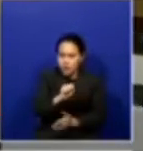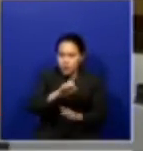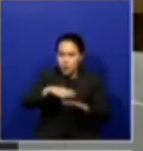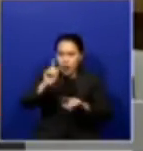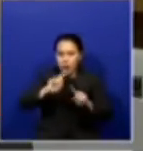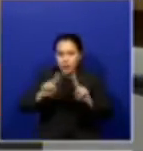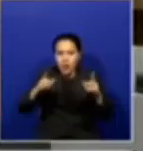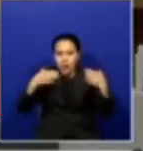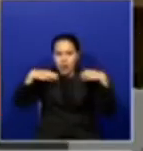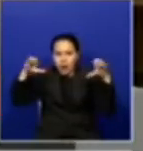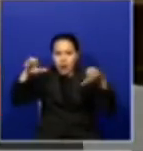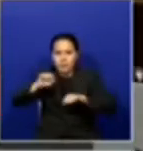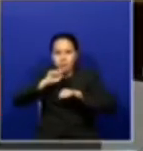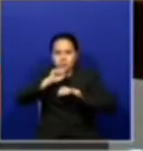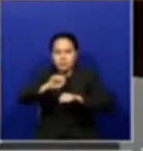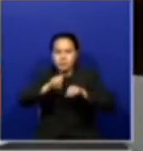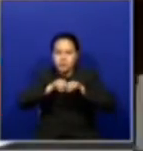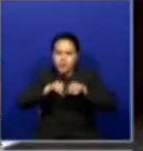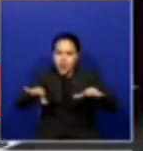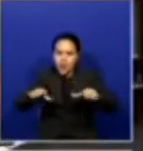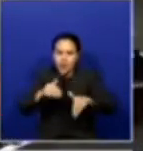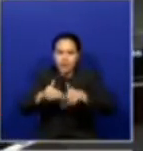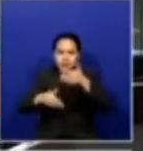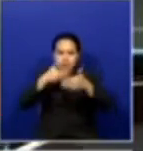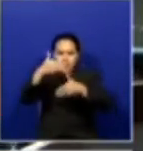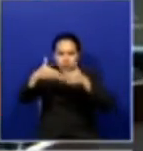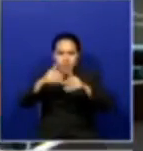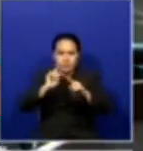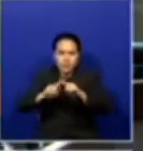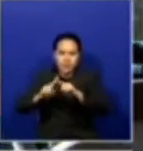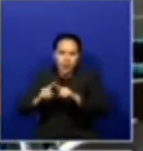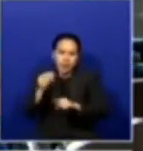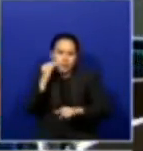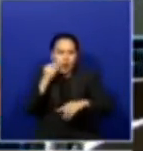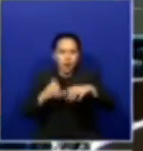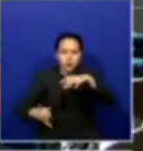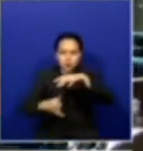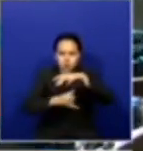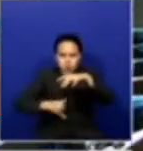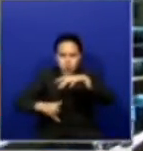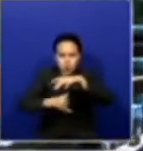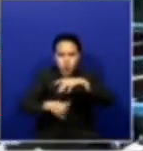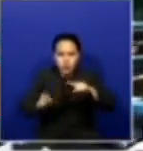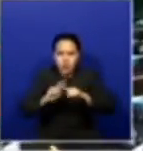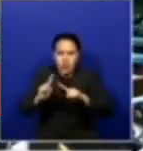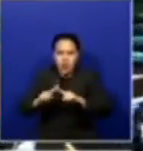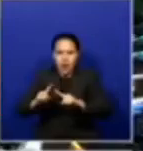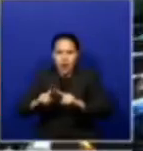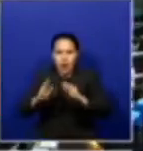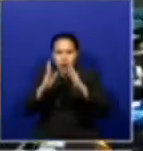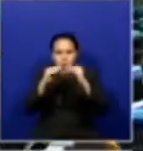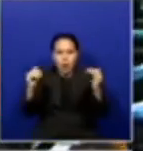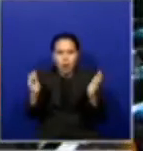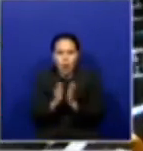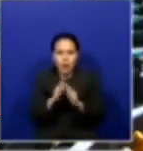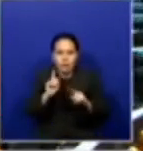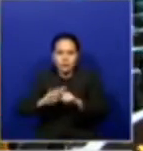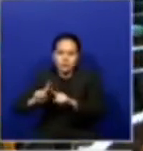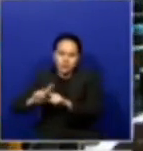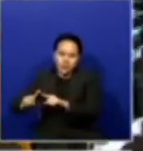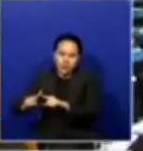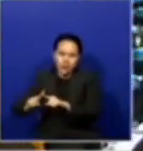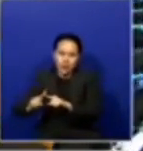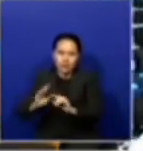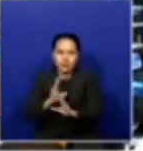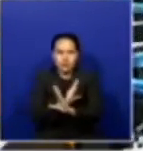คอร์ฟิวห้ามทำกิจกรรมให้ล็อกเมืองนะฮะวัดวาอารามก็ไม่ได้รับความ